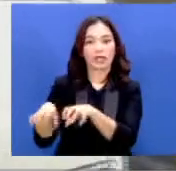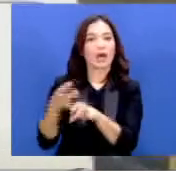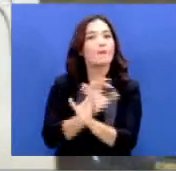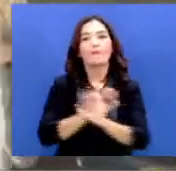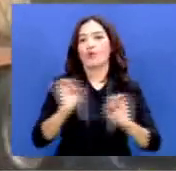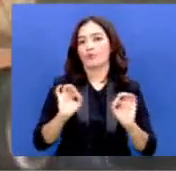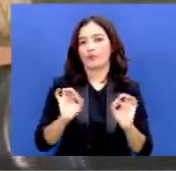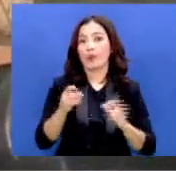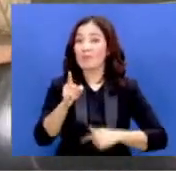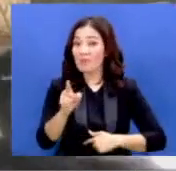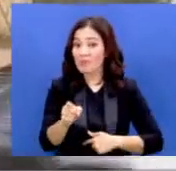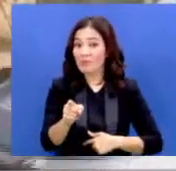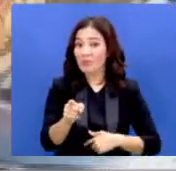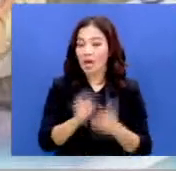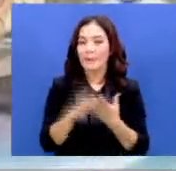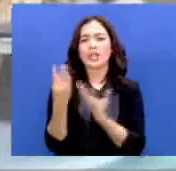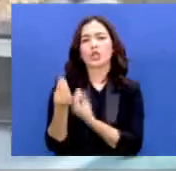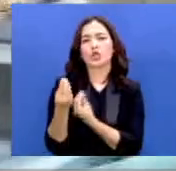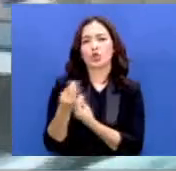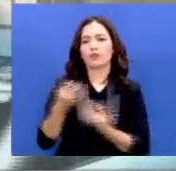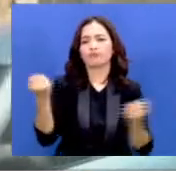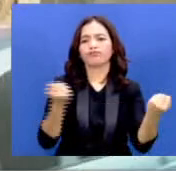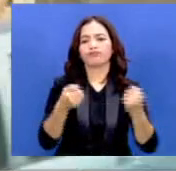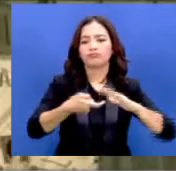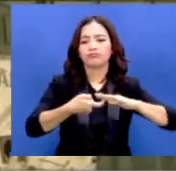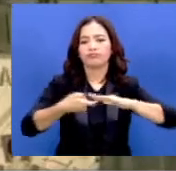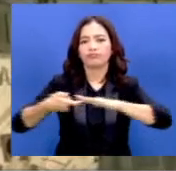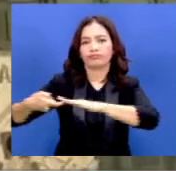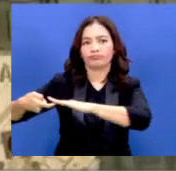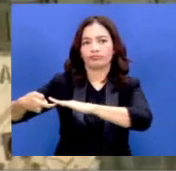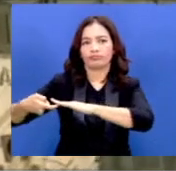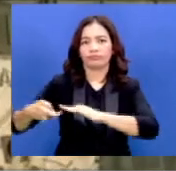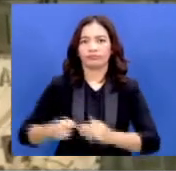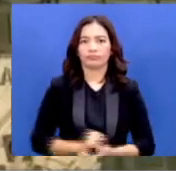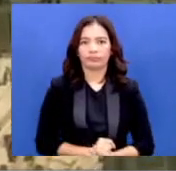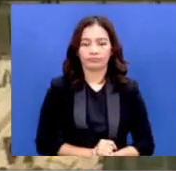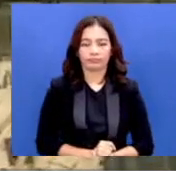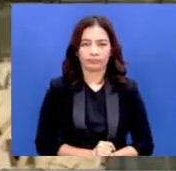dapat dilakukan lantaran masih menunggu kendaraan derek datang ke lokasi kejadian.